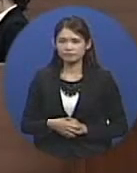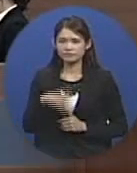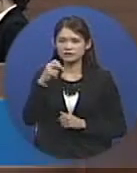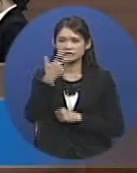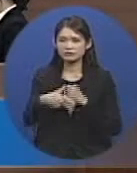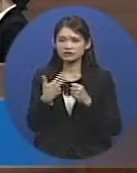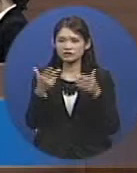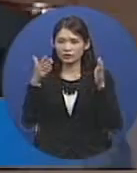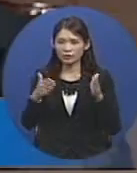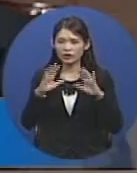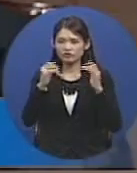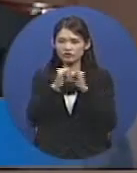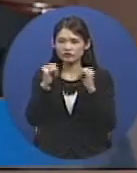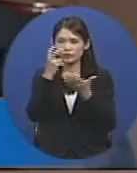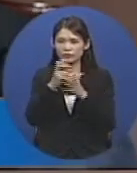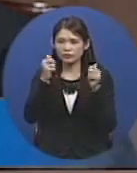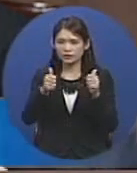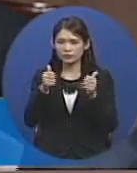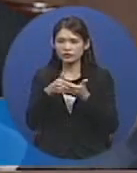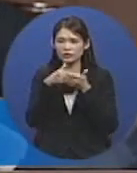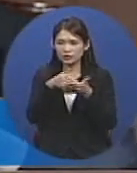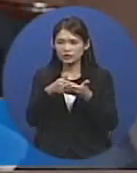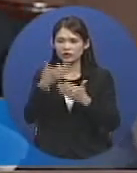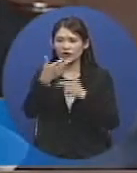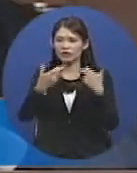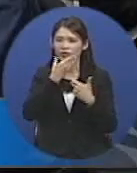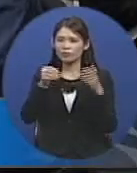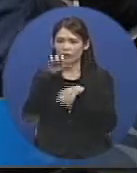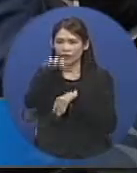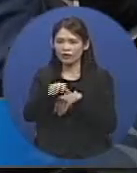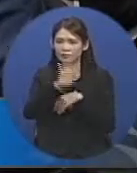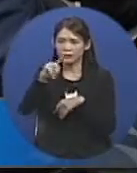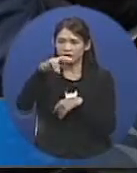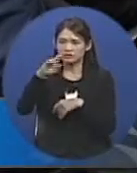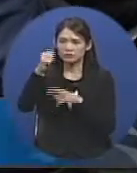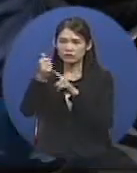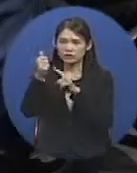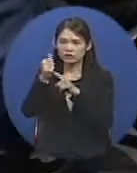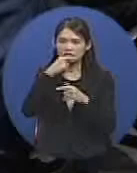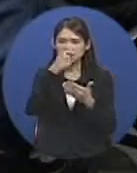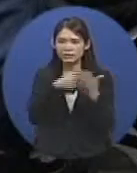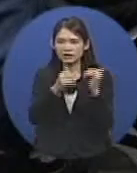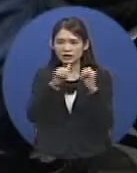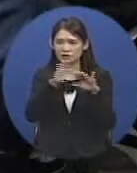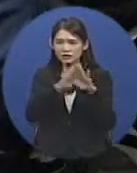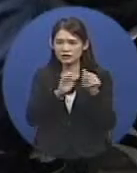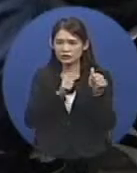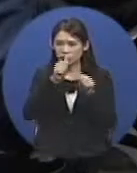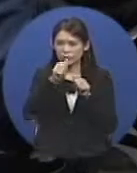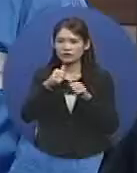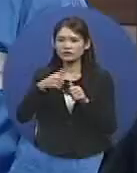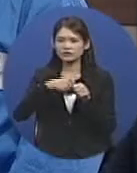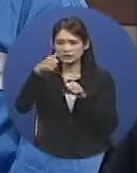27년 만에 국민법정에 소환된 형제복지원 사건에서 배심원들이 피해자의 손을 들어줬습니다. 당시